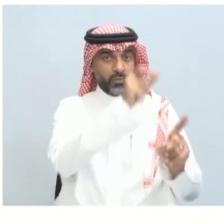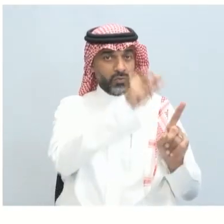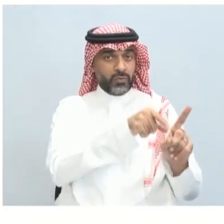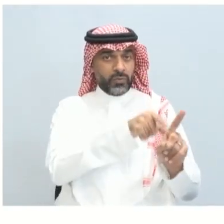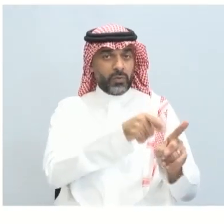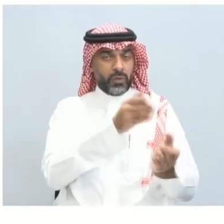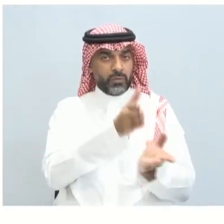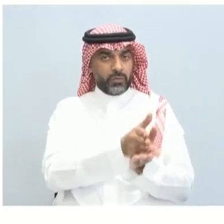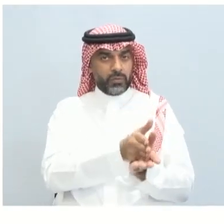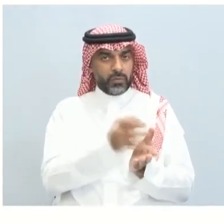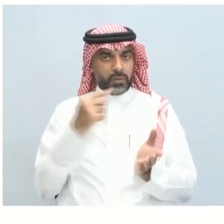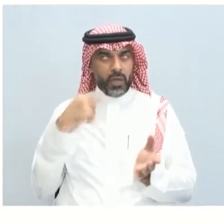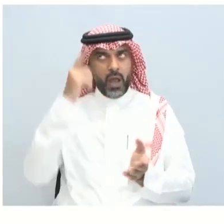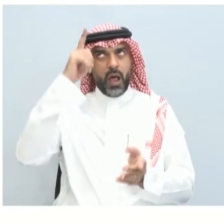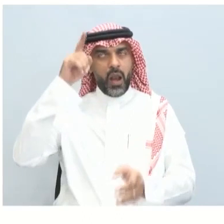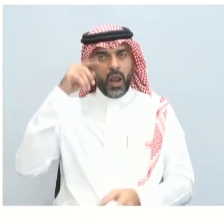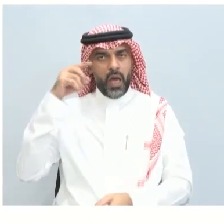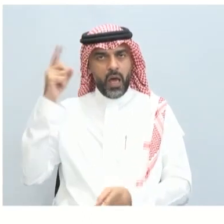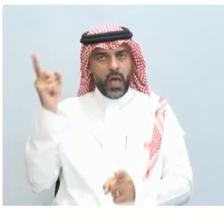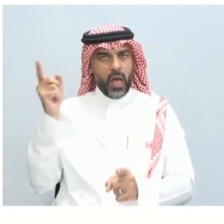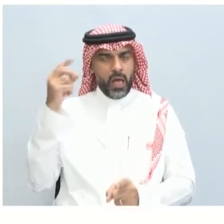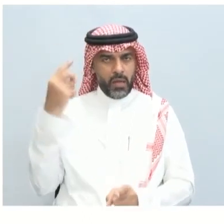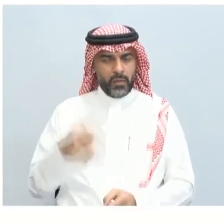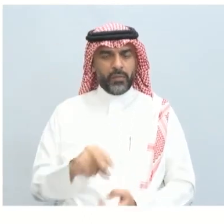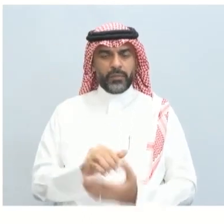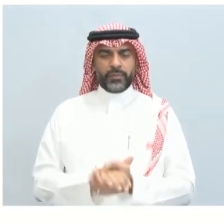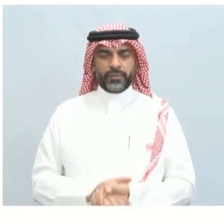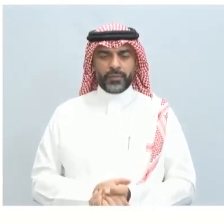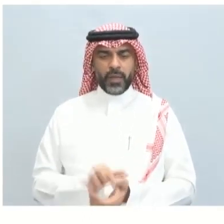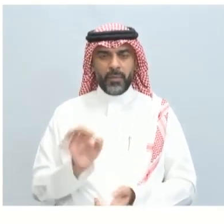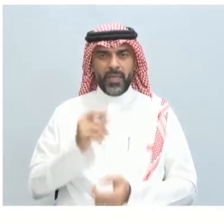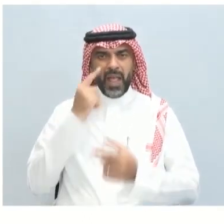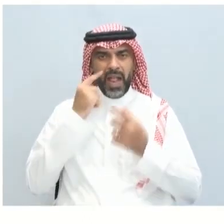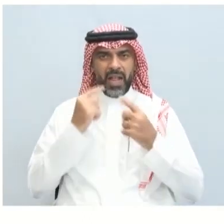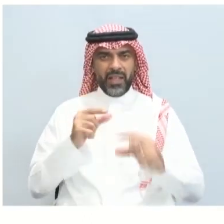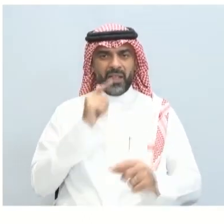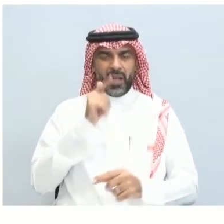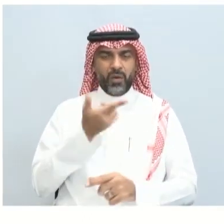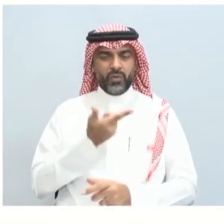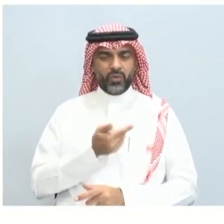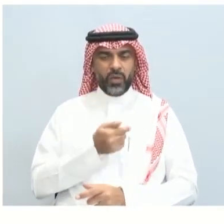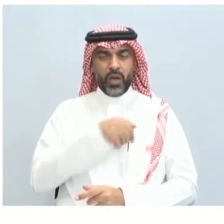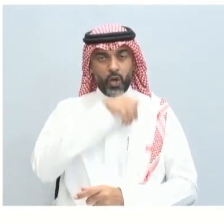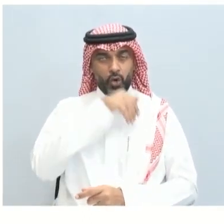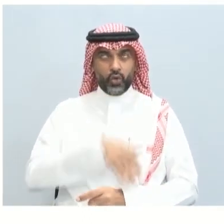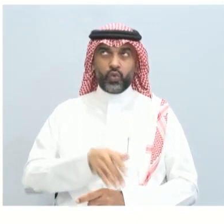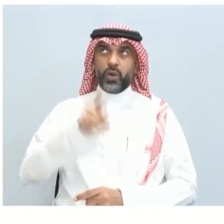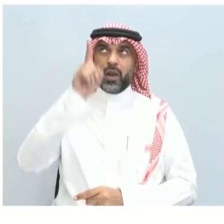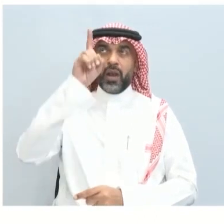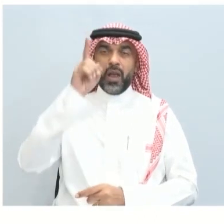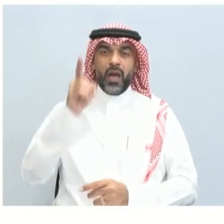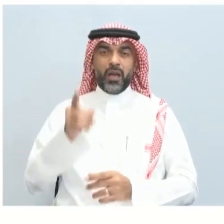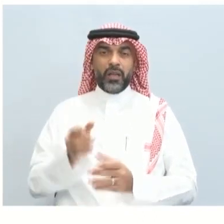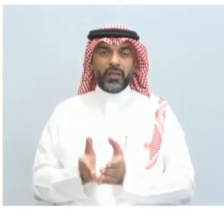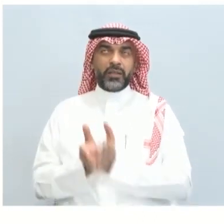وجل بالحرب كما في حديث ابي هريره رضي الله عنه قال قال رسول الله صلى الله